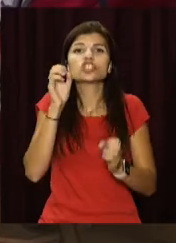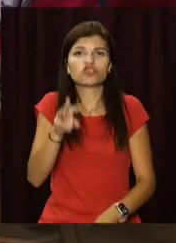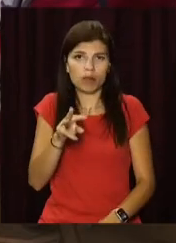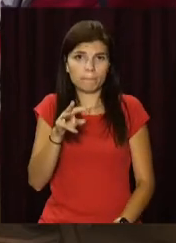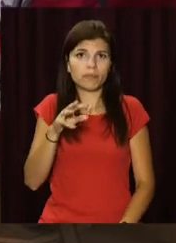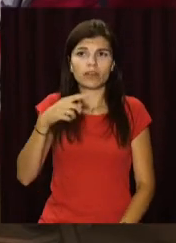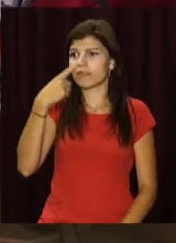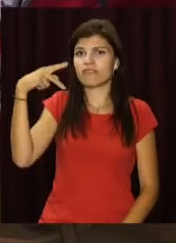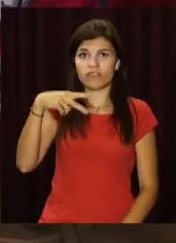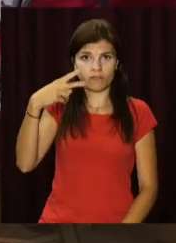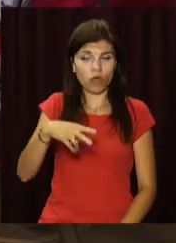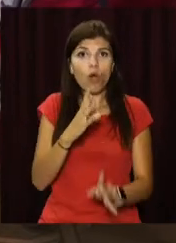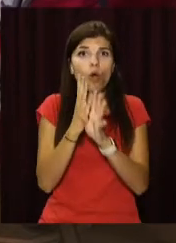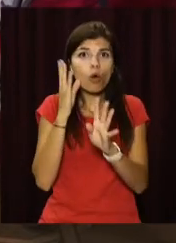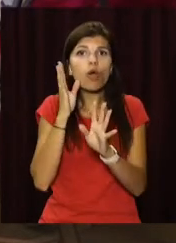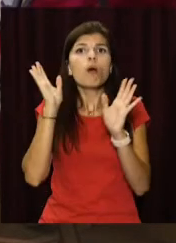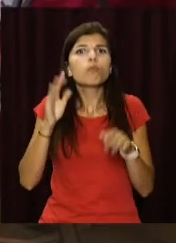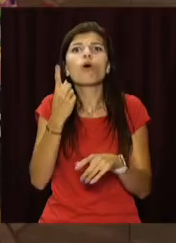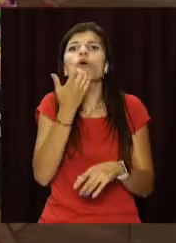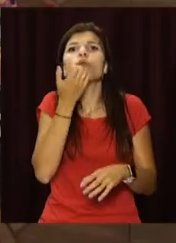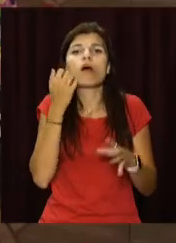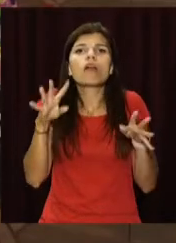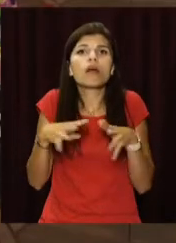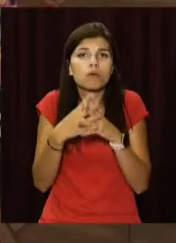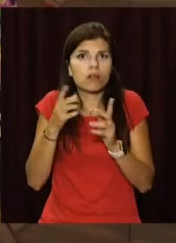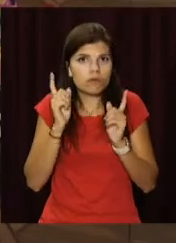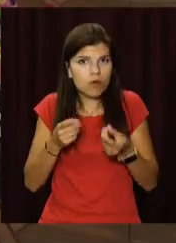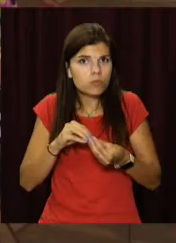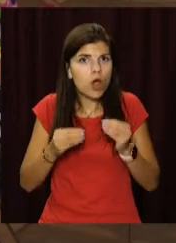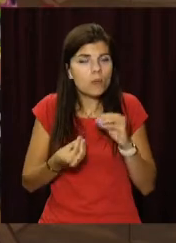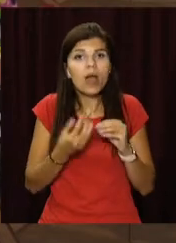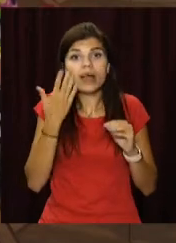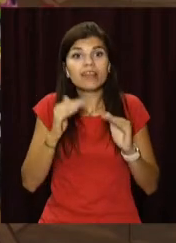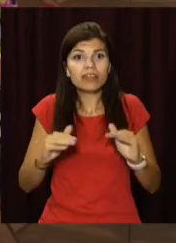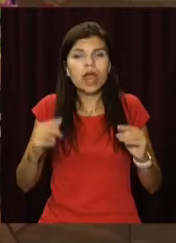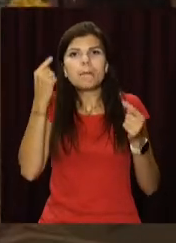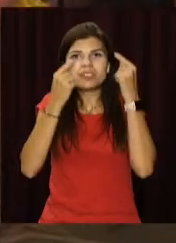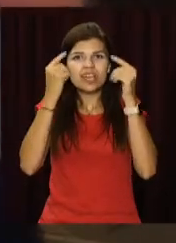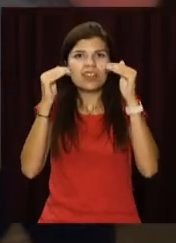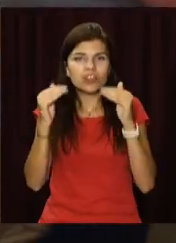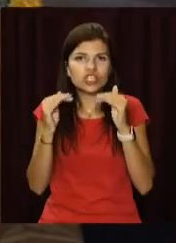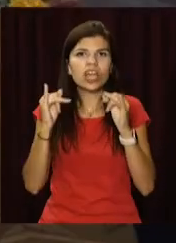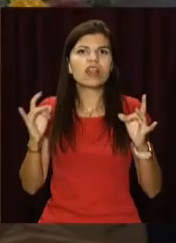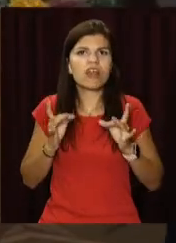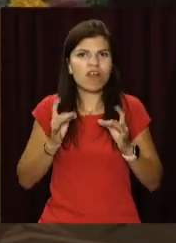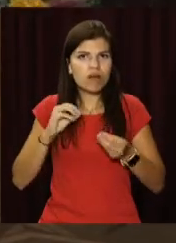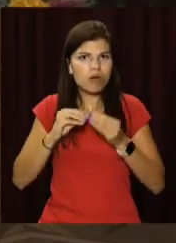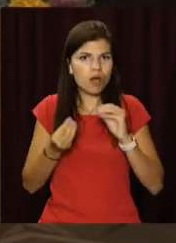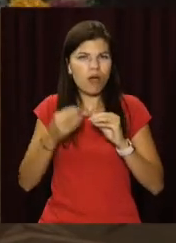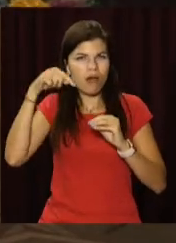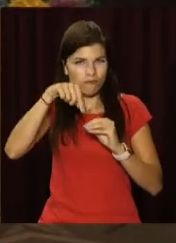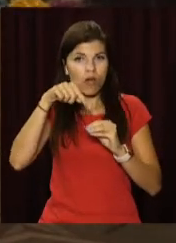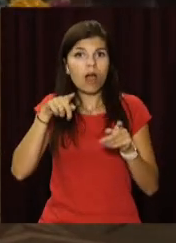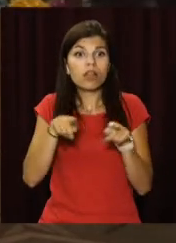Тому записатися в чергу хоч на одну реабілітацію – справжня проблема. Тоді як дітям з низкою психічних та неврологічних захворювань,